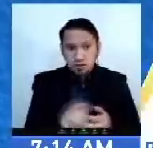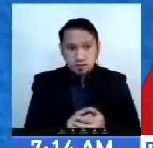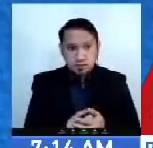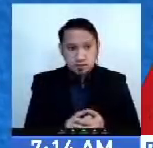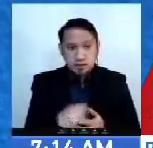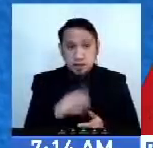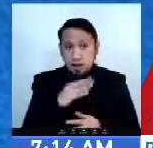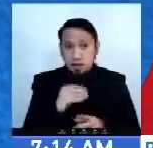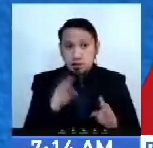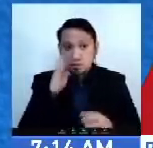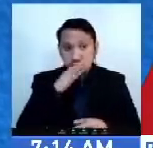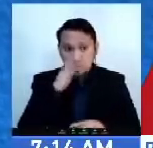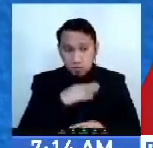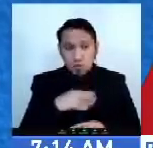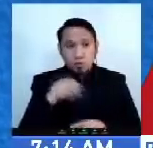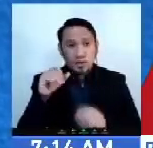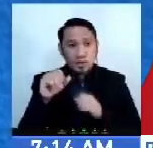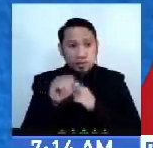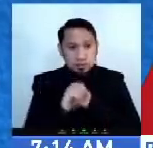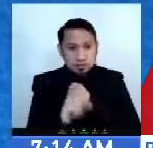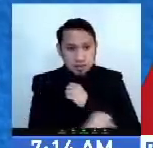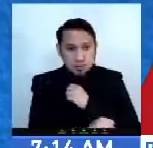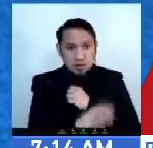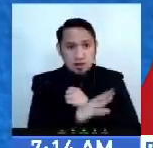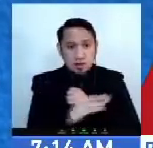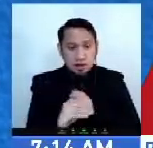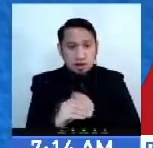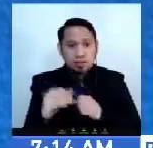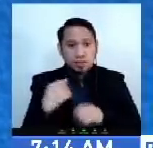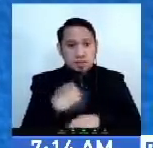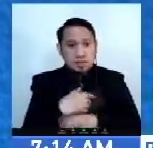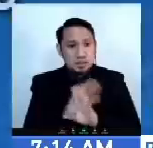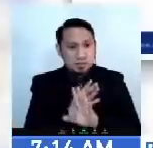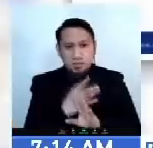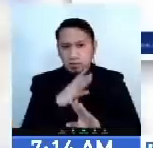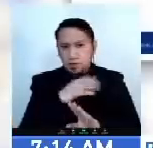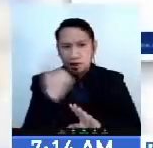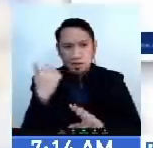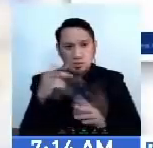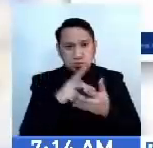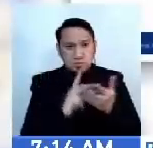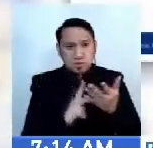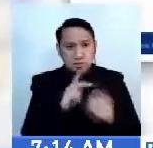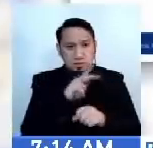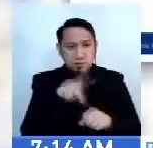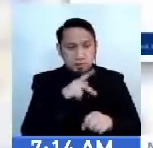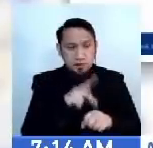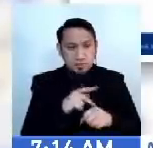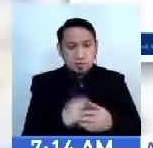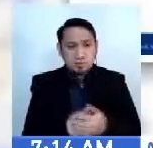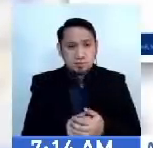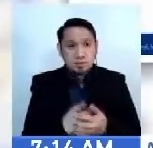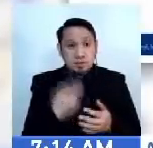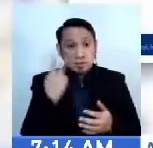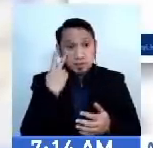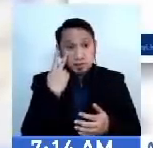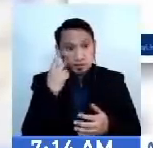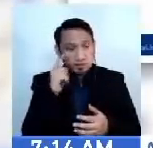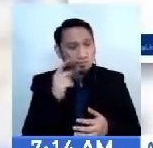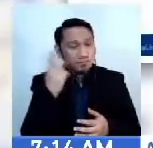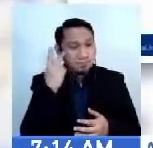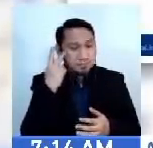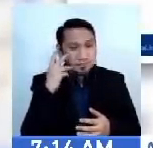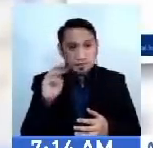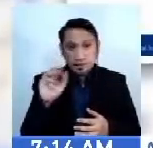sa Samar, Surigao, Davao at iba pang bahagi ng Pilipinas. Ayon yan sa mapa na ginawa ng Climate Central